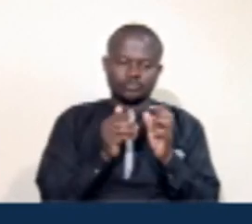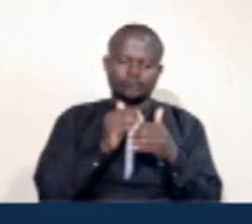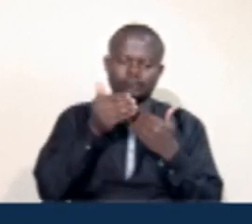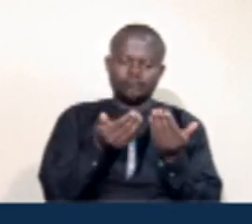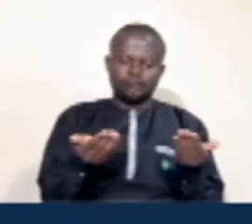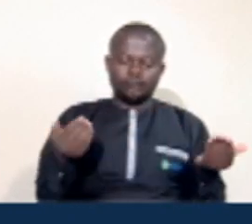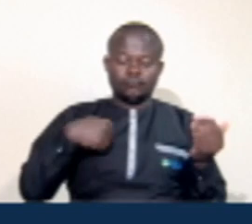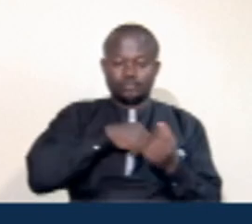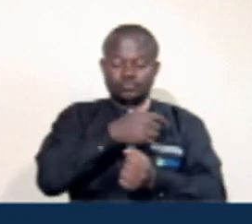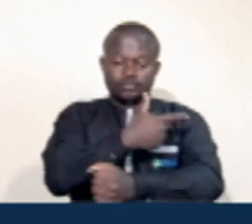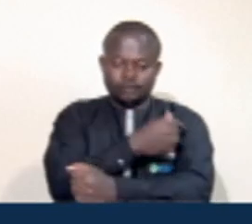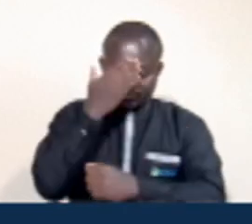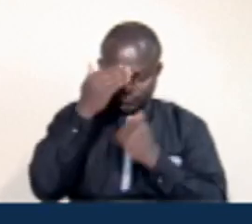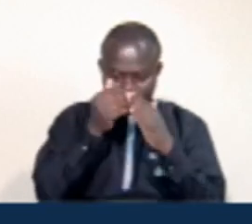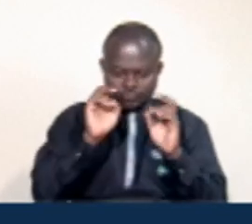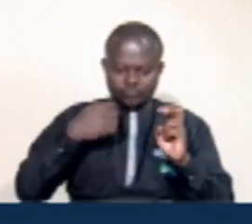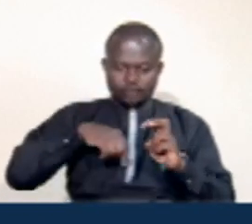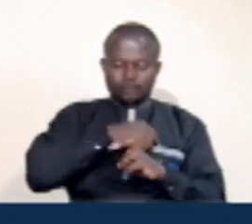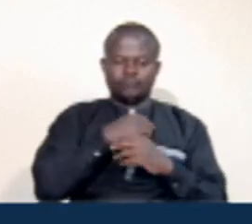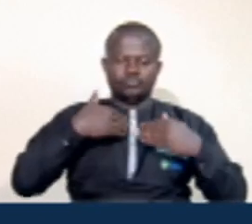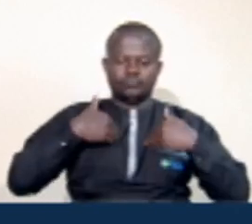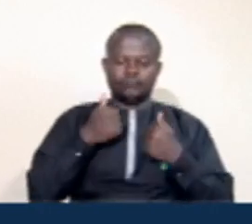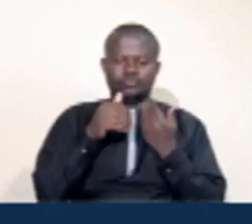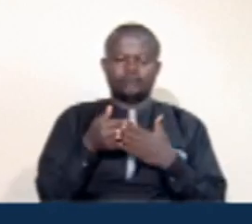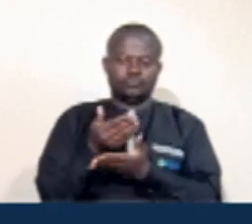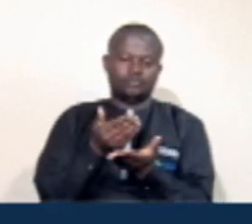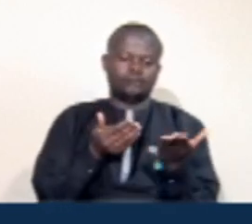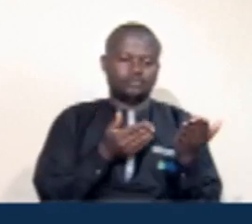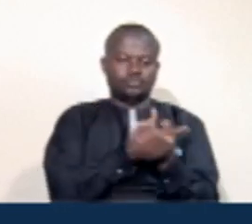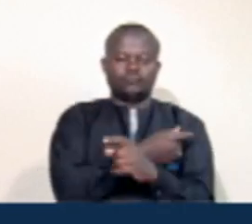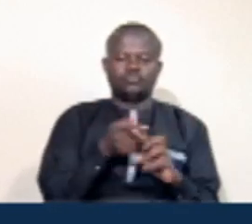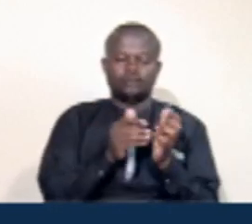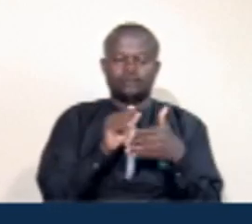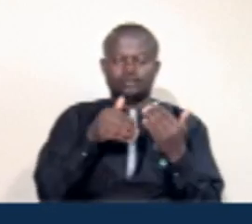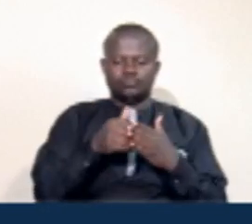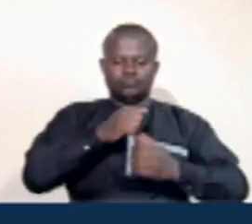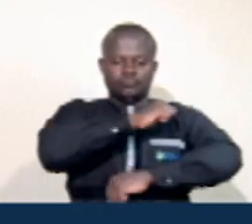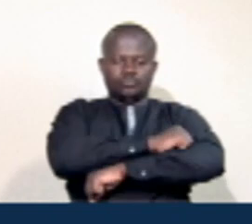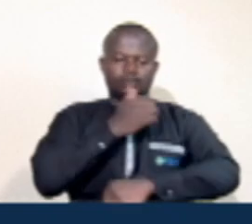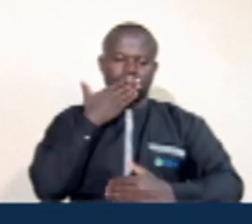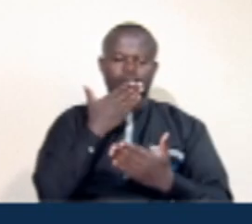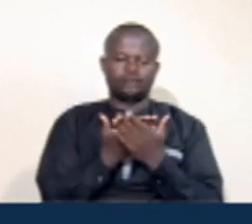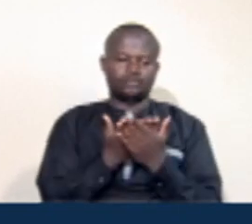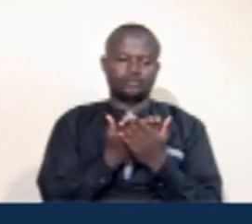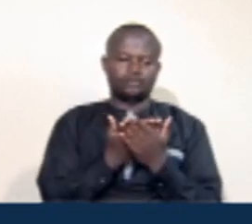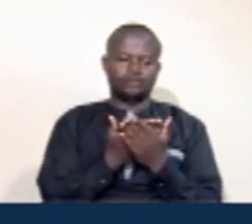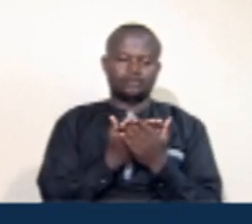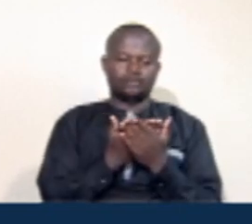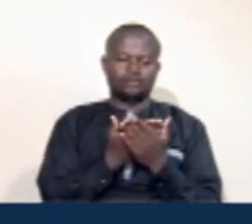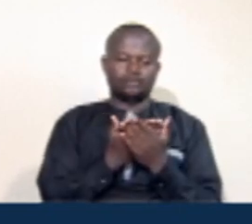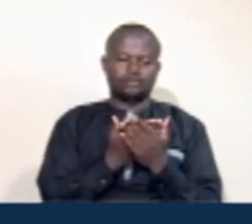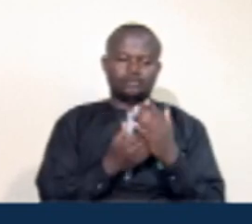bose bagakingirwa kugira ngo n'ubuzima bw'imbere bazabe bakingiye kandi bajye no mu mashuri neza byo kugira ngo tuganye iki